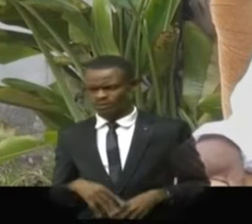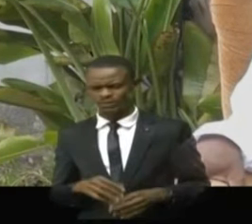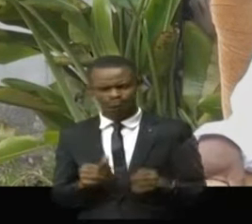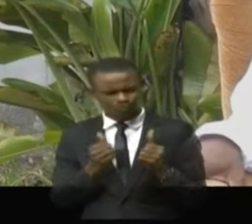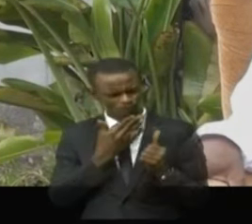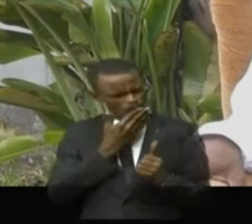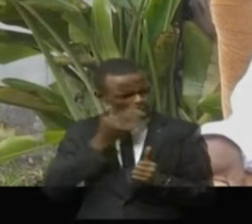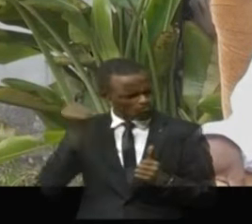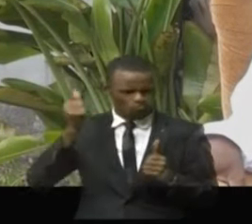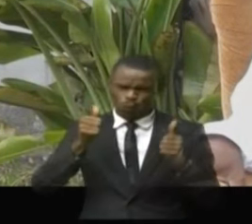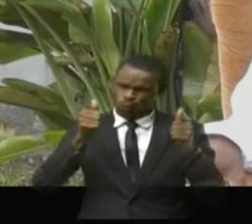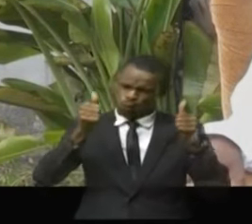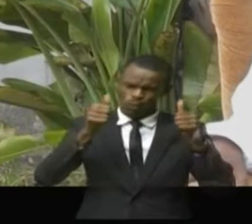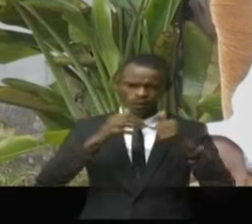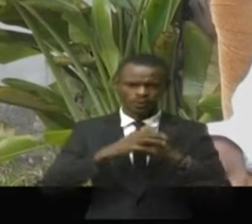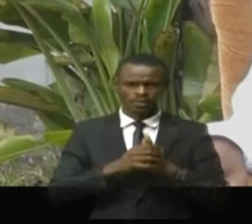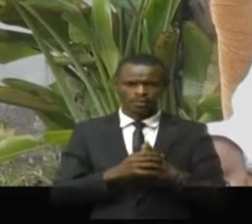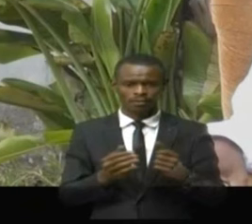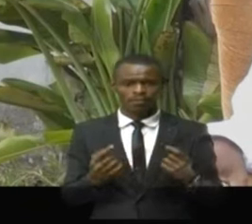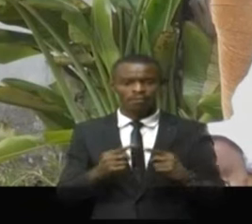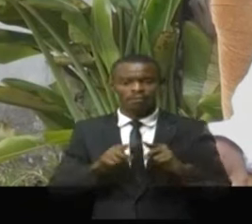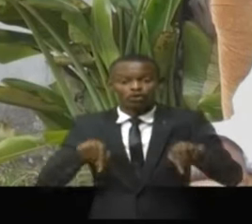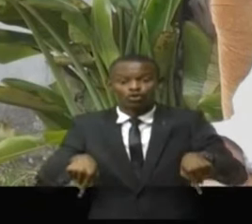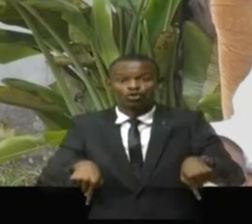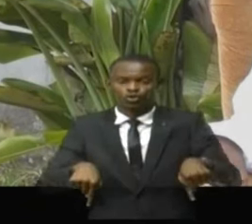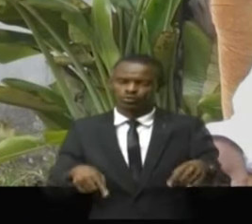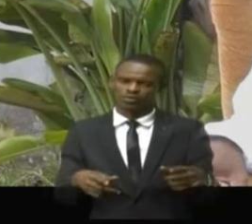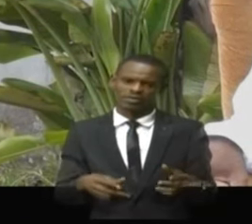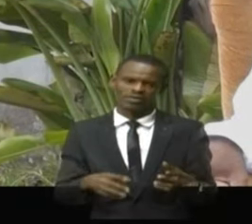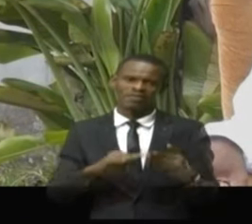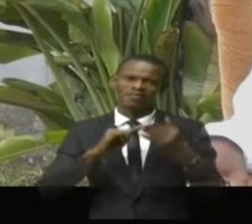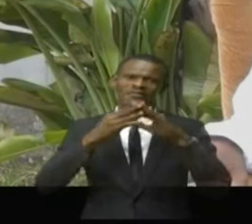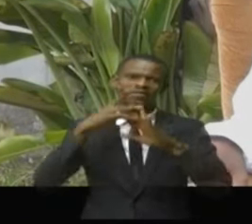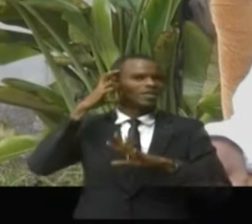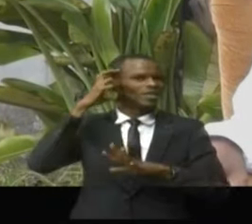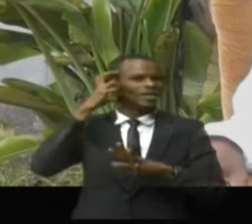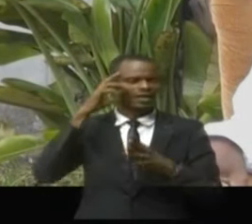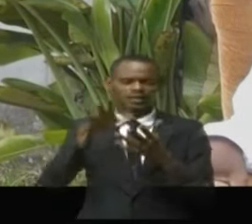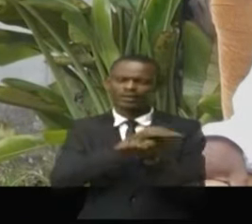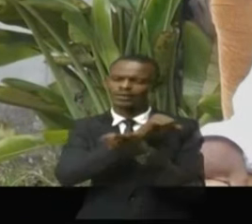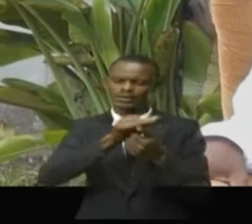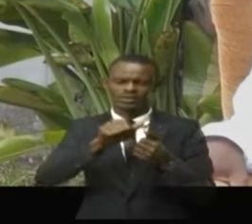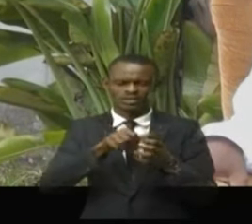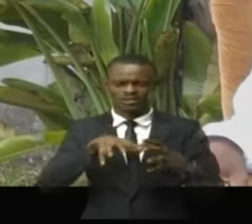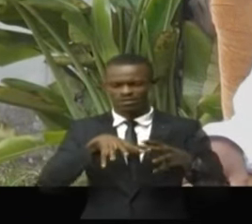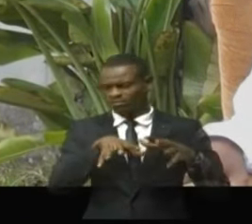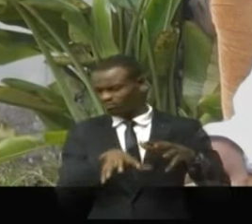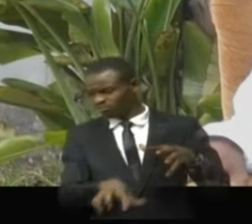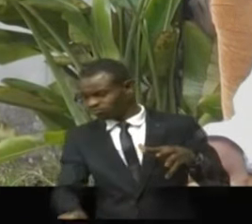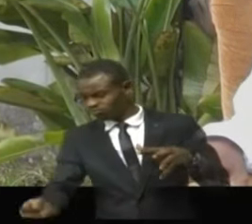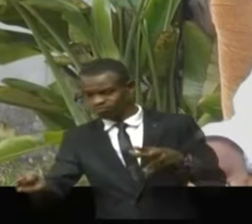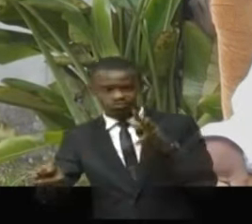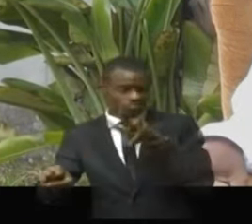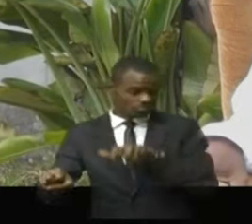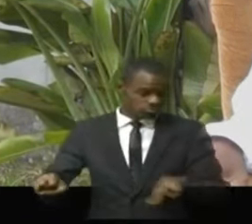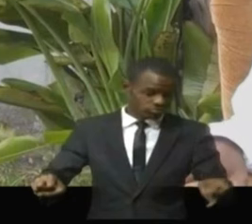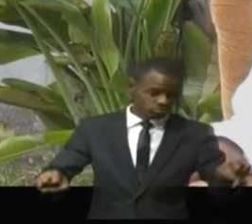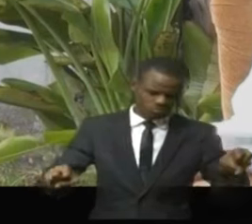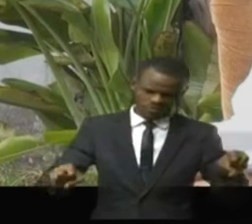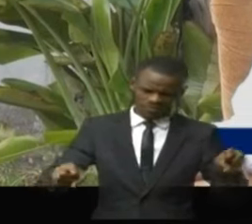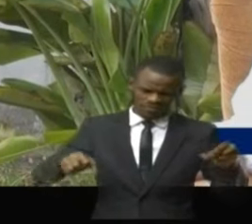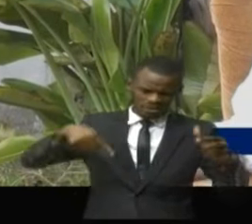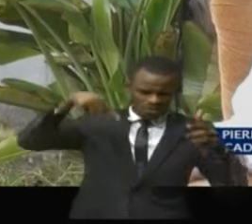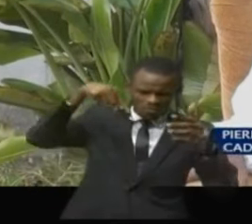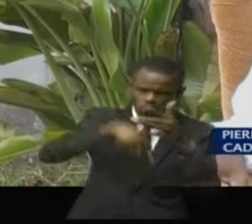d'érosion, à peu près une vingtaine. C'est ainsi que nous tenons à accompagner le président de la République,